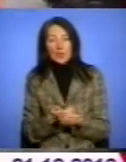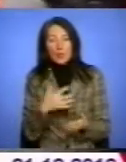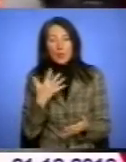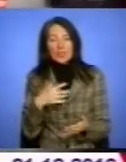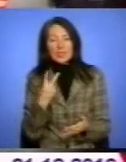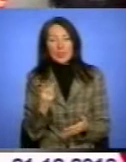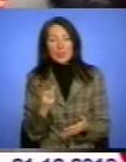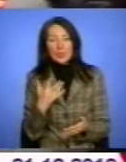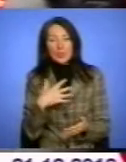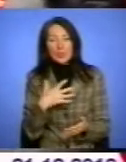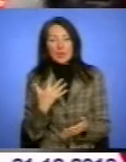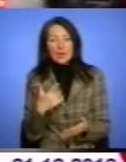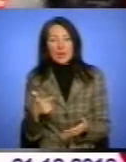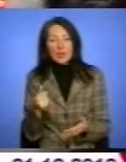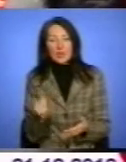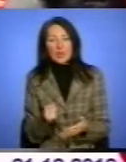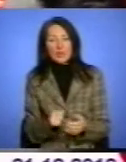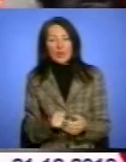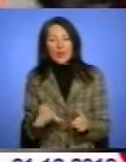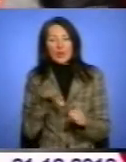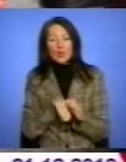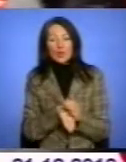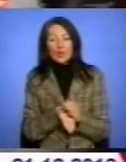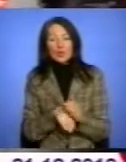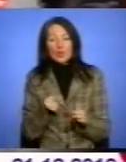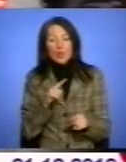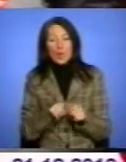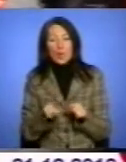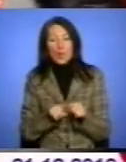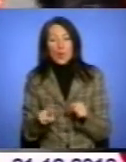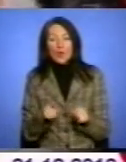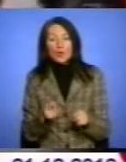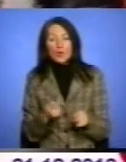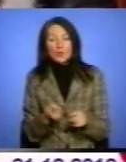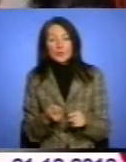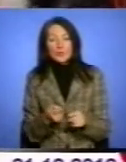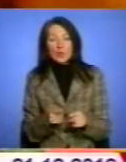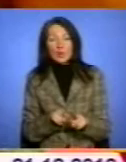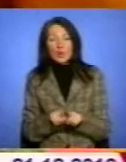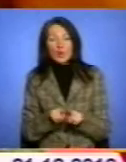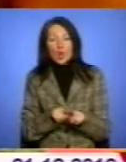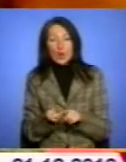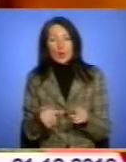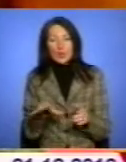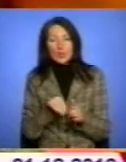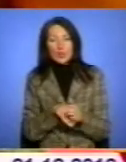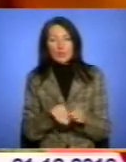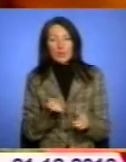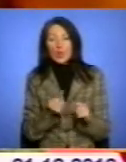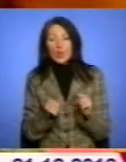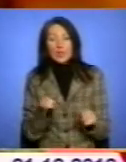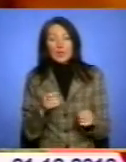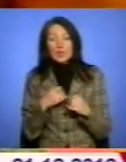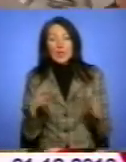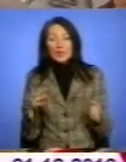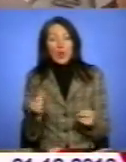52-55 гривень, включаючи моркву, огірок, все-все. це включаючи. Жодне свято не обходиться без